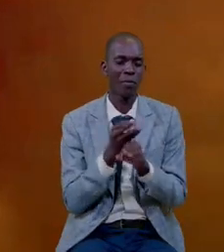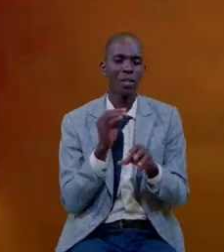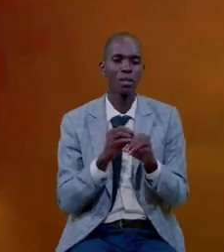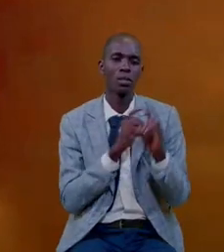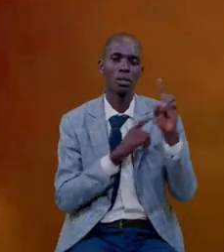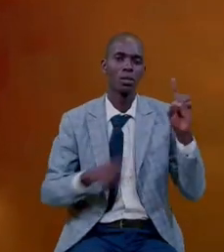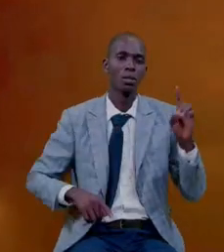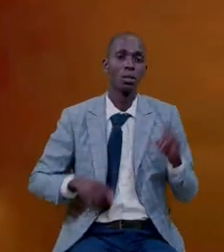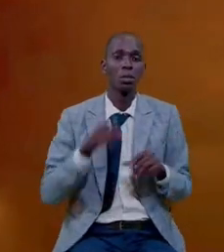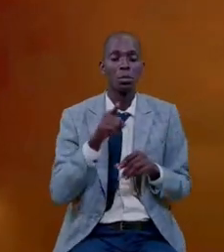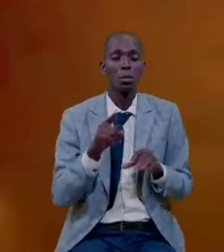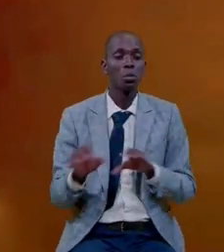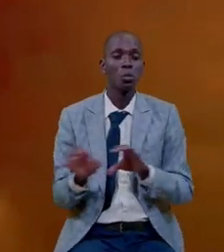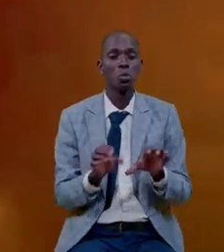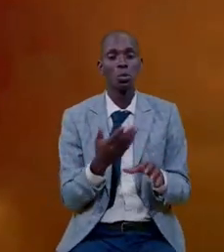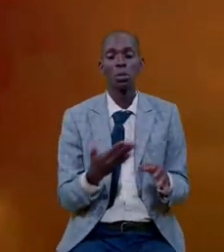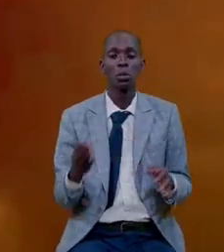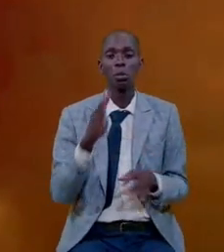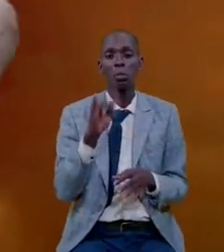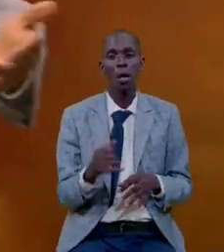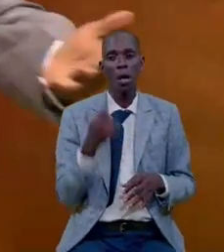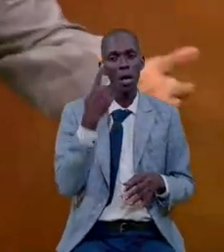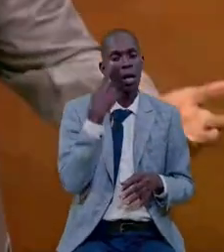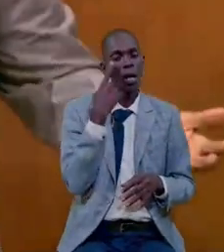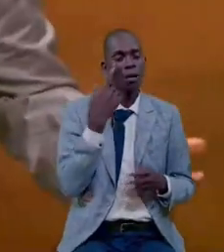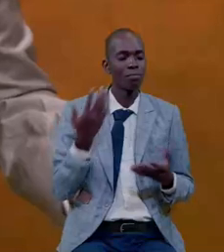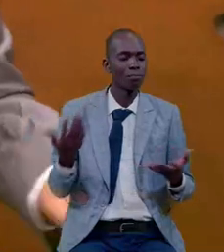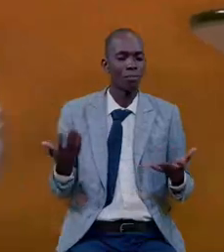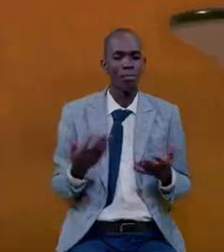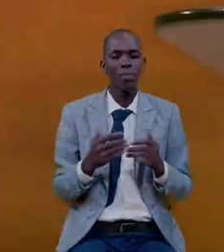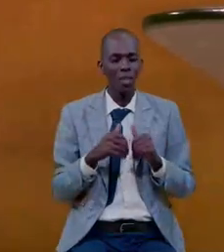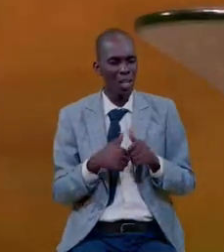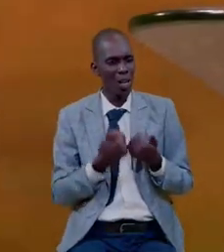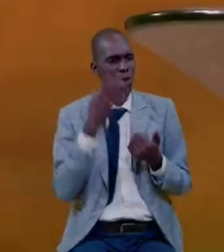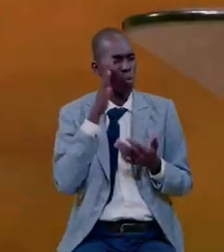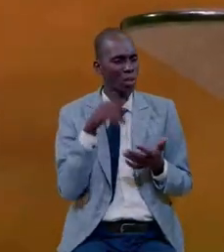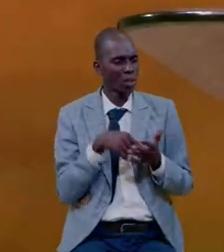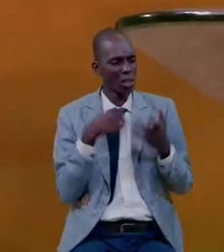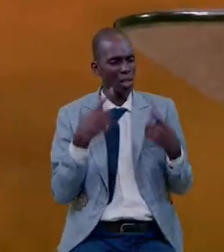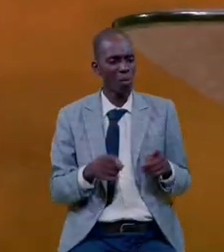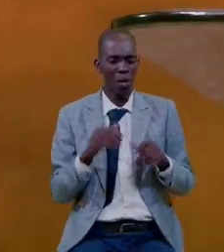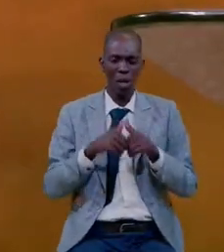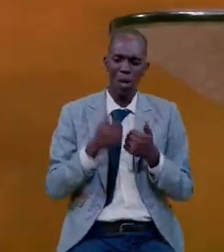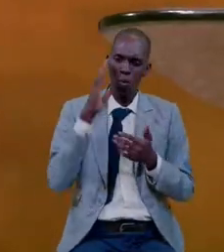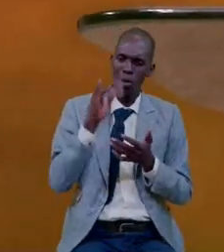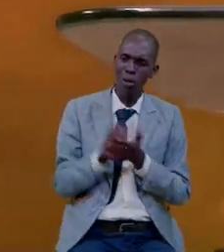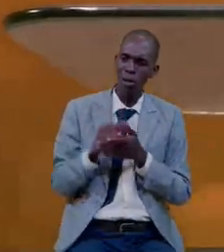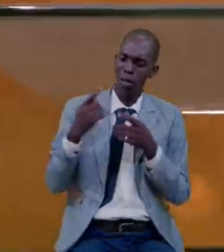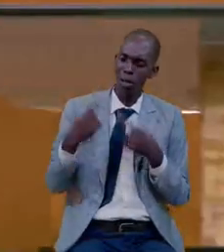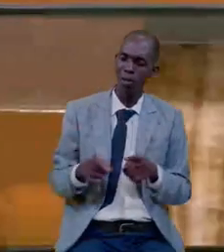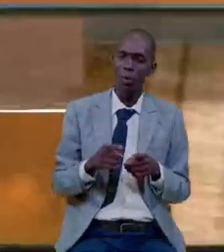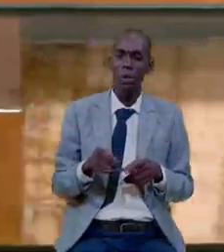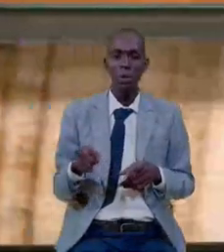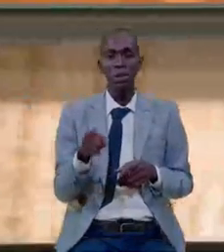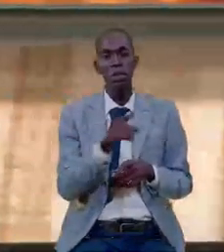vue. Qu'allons-nous boire? Qu'allons-nous manger? Comment ceci va arriver? Comment cela va arriver?